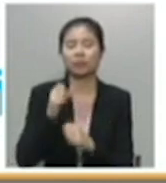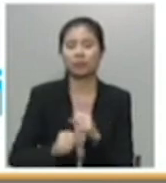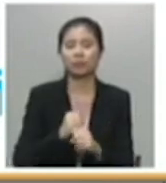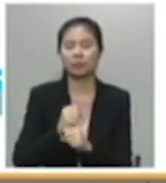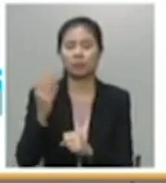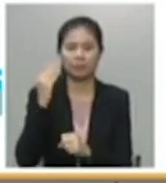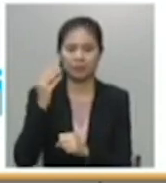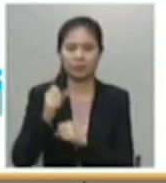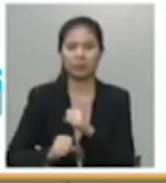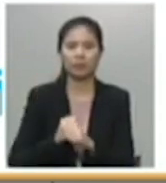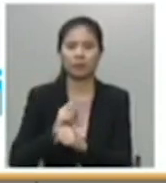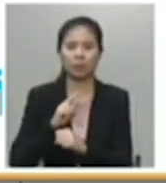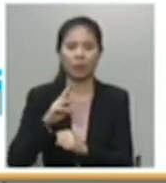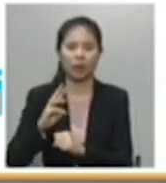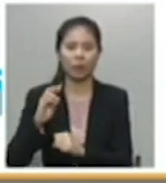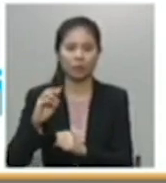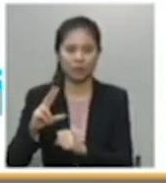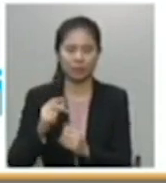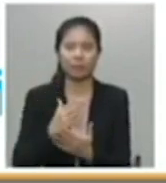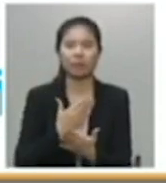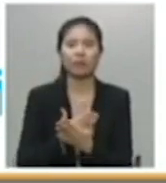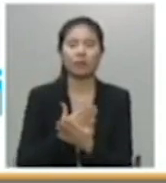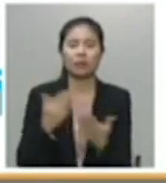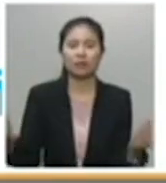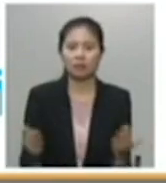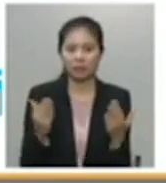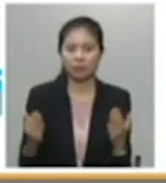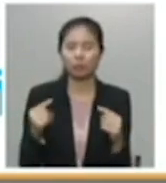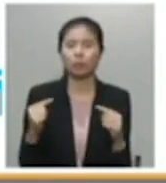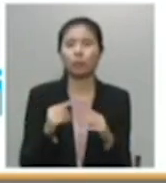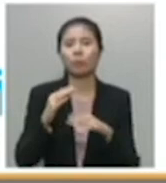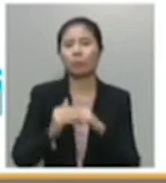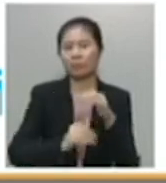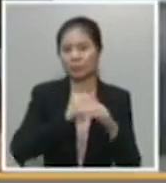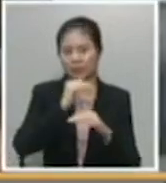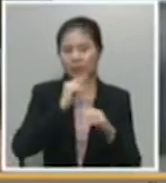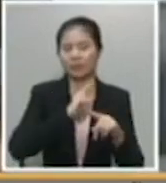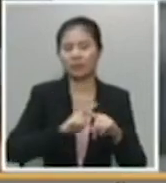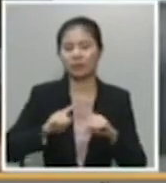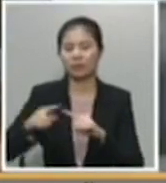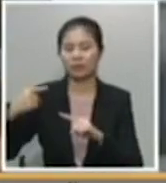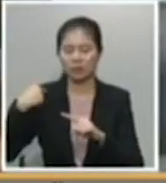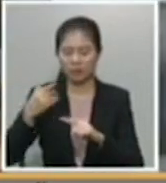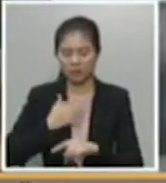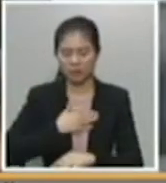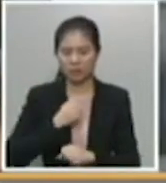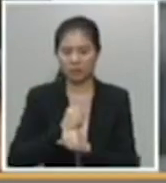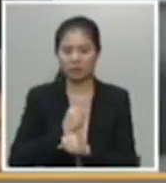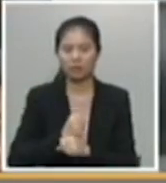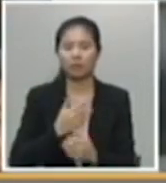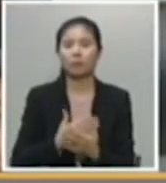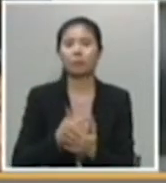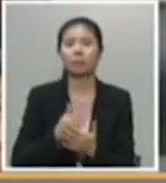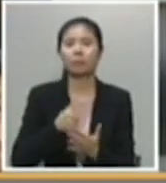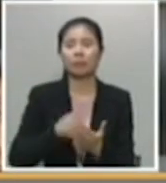มาณ2563ก็อยากที่จะเห็นการผลักดันให้มีการพัฒนาการปฏิรูปเพื่อเราจะได้สามารถที่จะจัดเก็บร